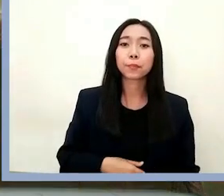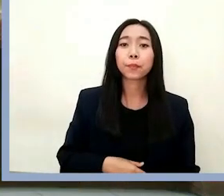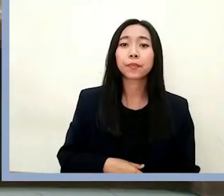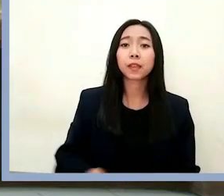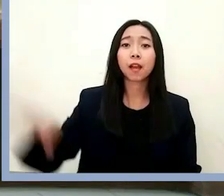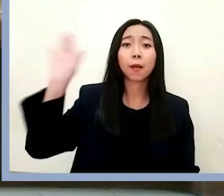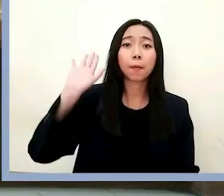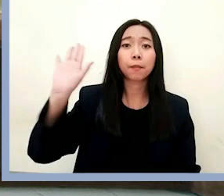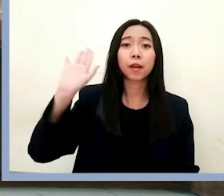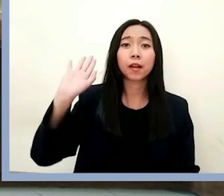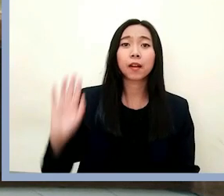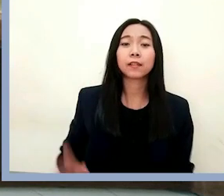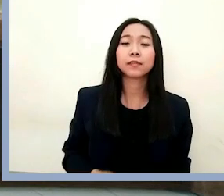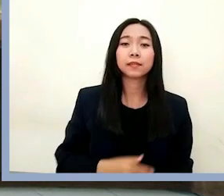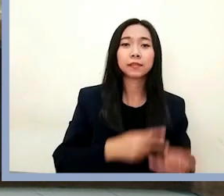kau